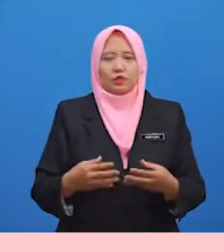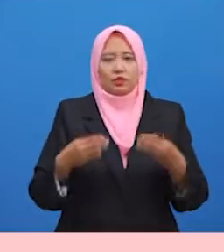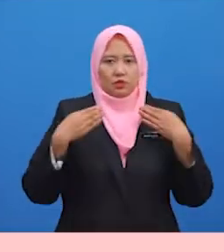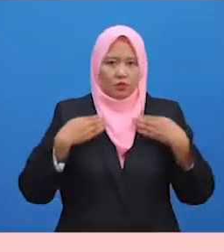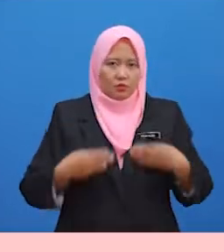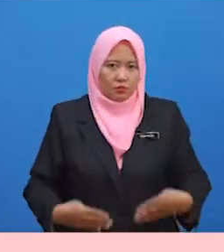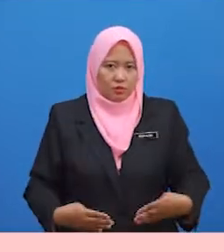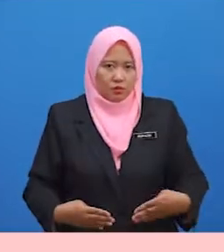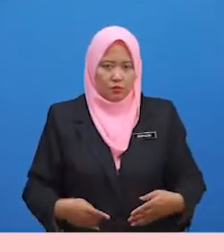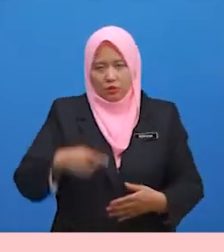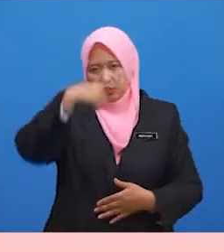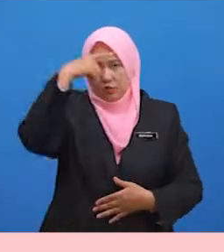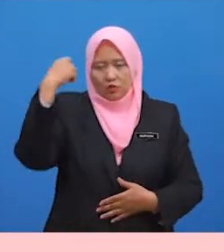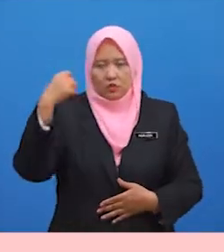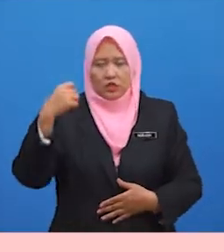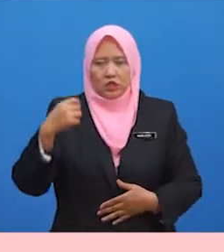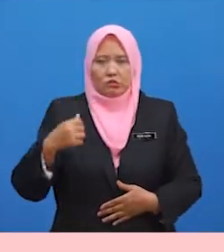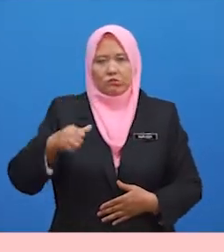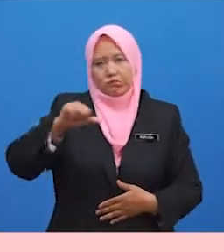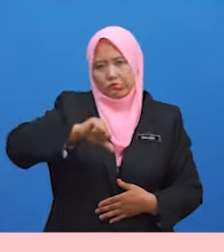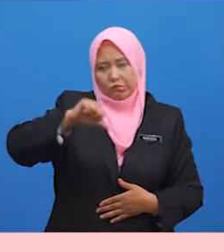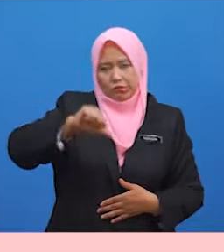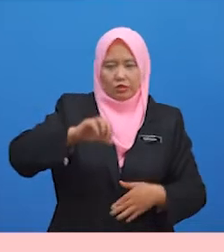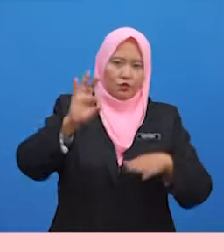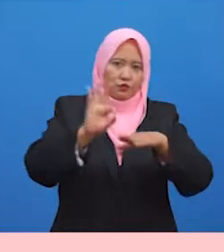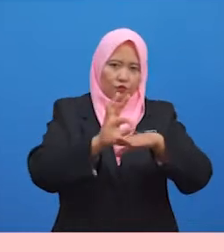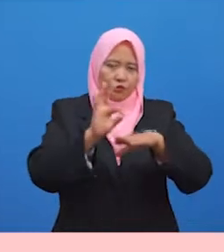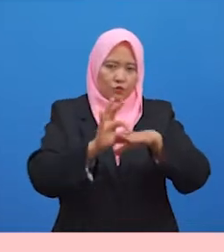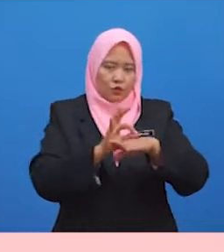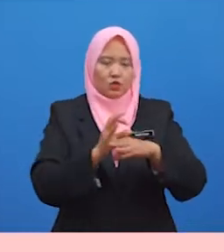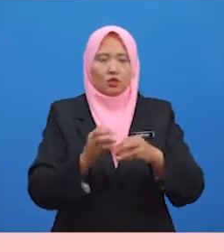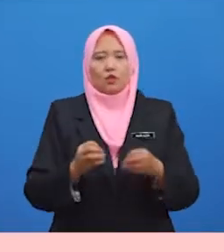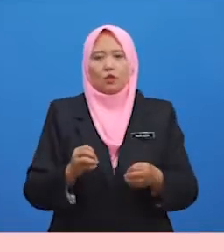boleh menyebabkan kegagalan fungsi organ.